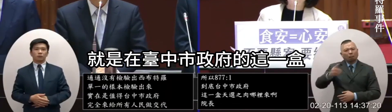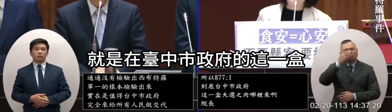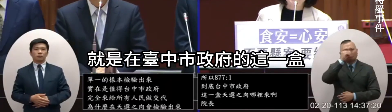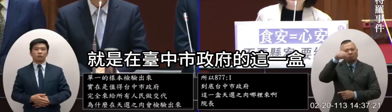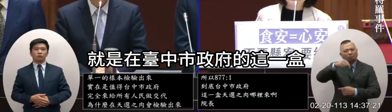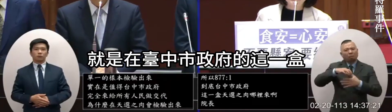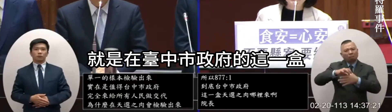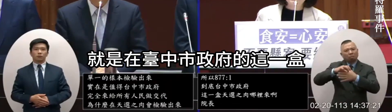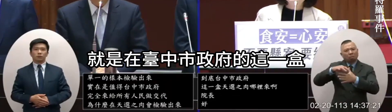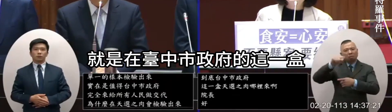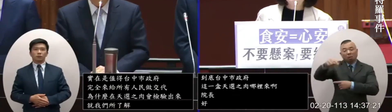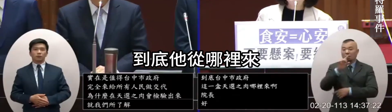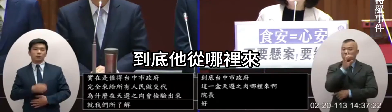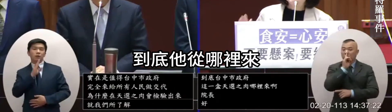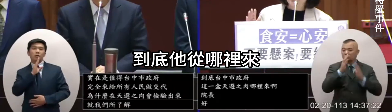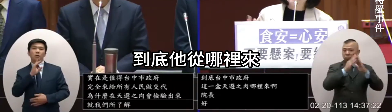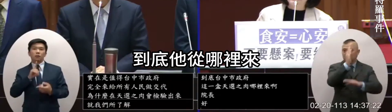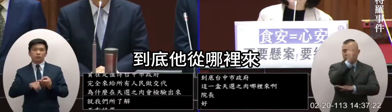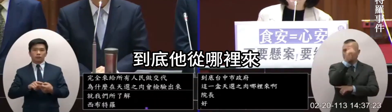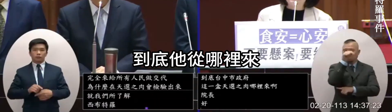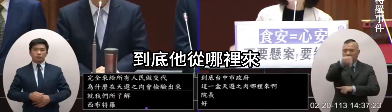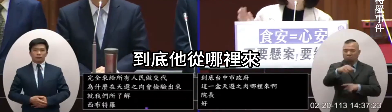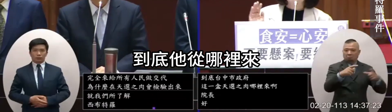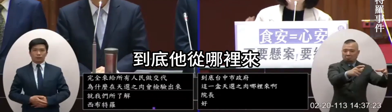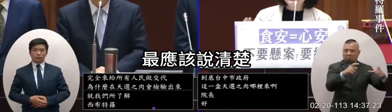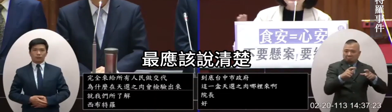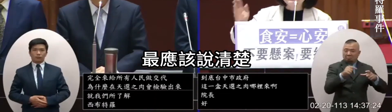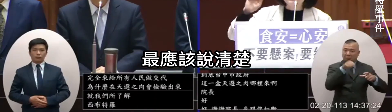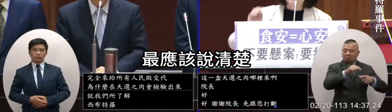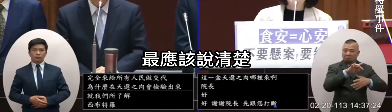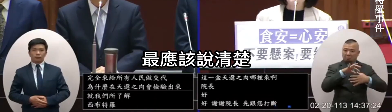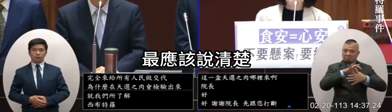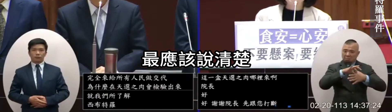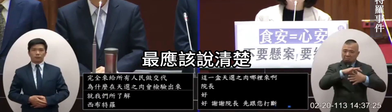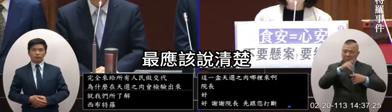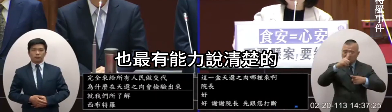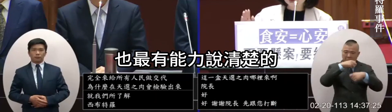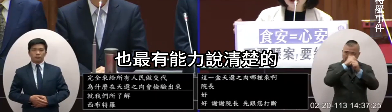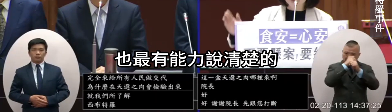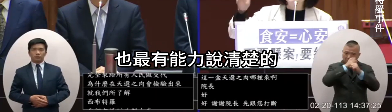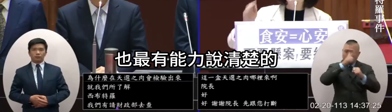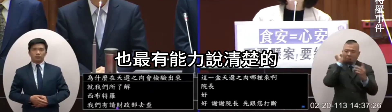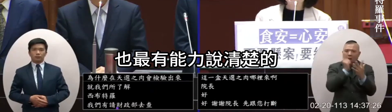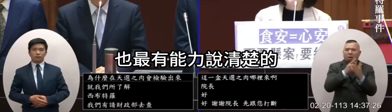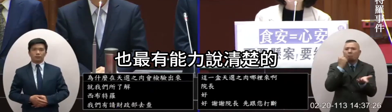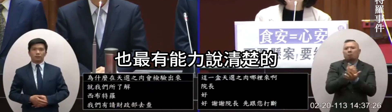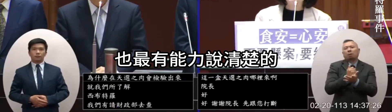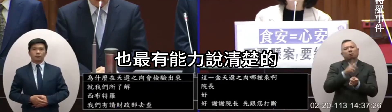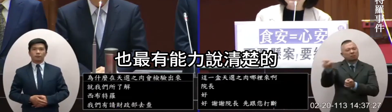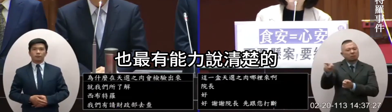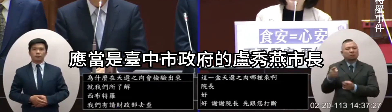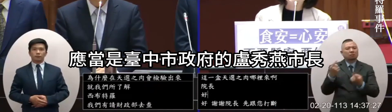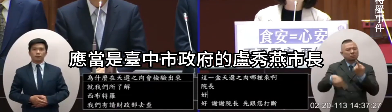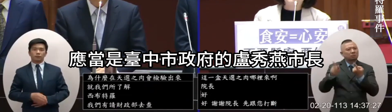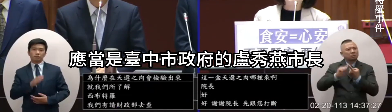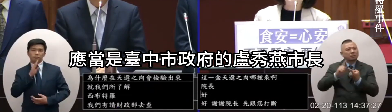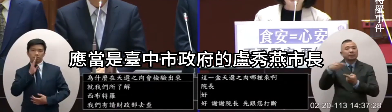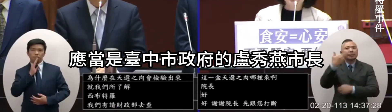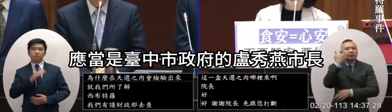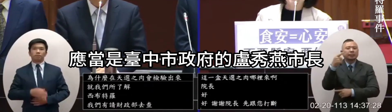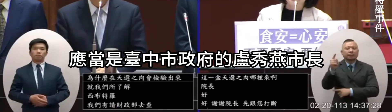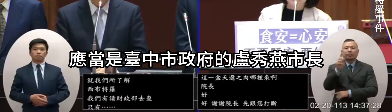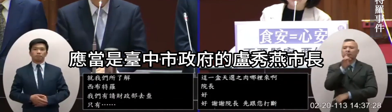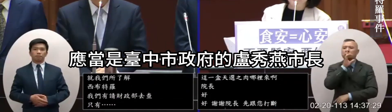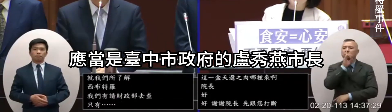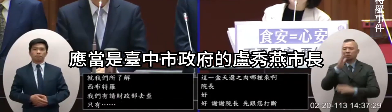台中市政府的这一盒， 确实， 到底它从哪里来，最应该说清楚，也最有能力说清楚的，应当是台